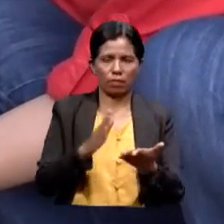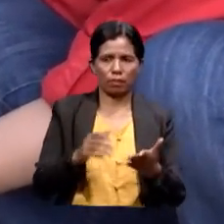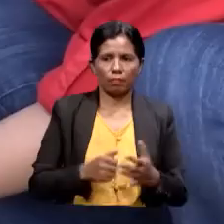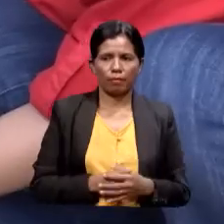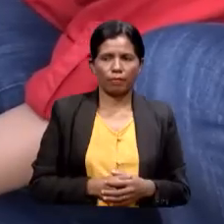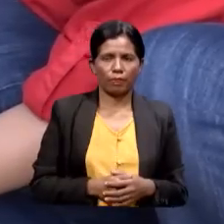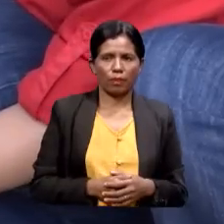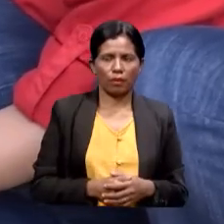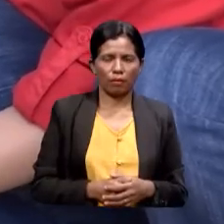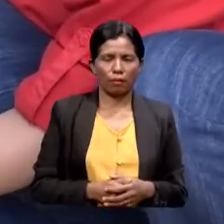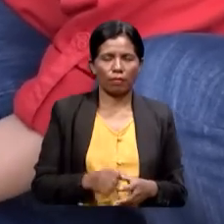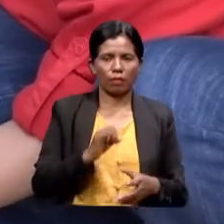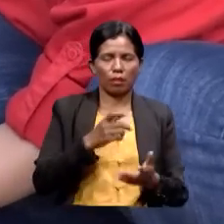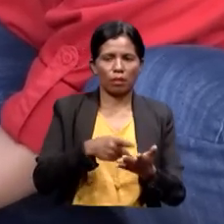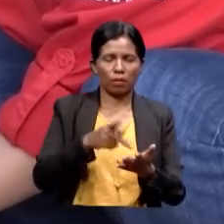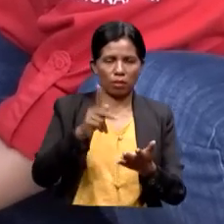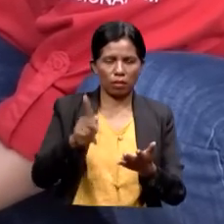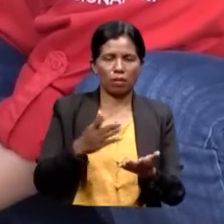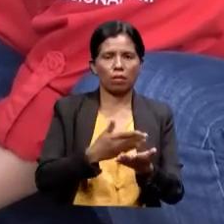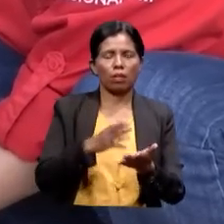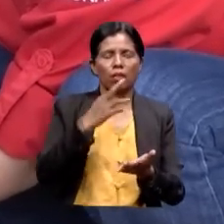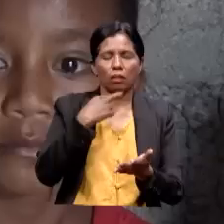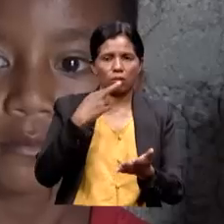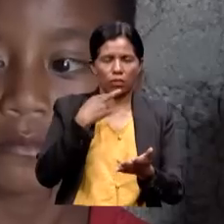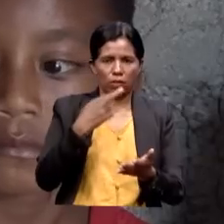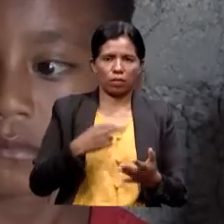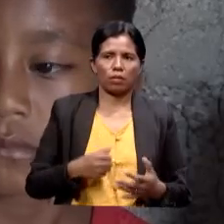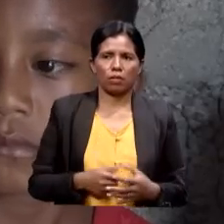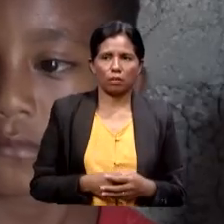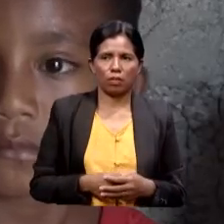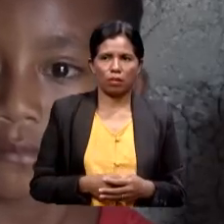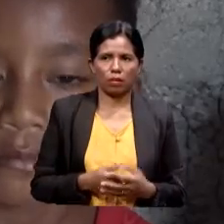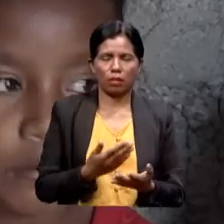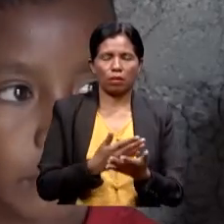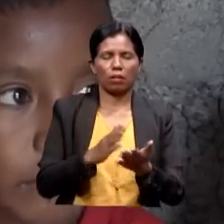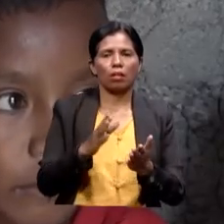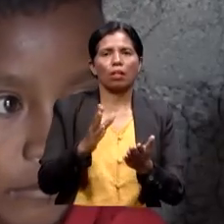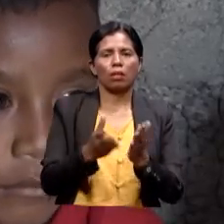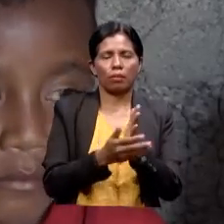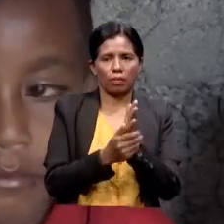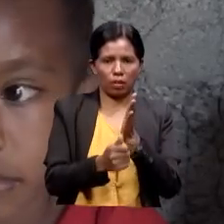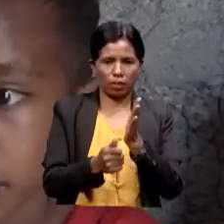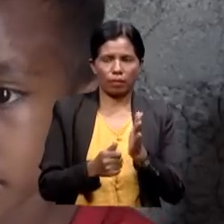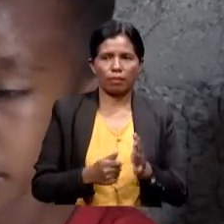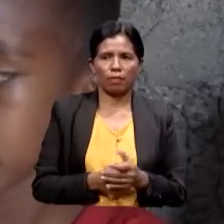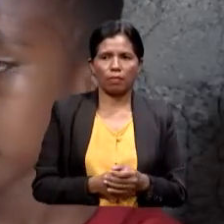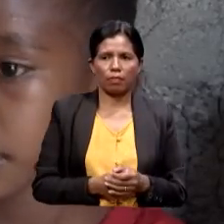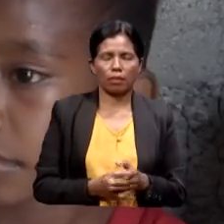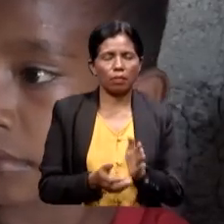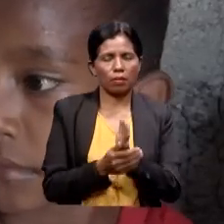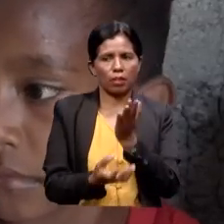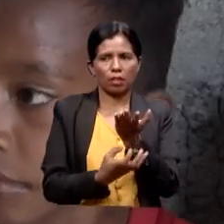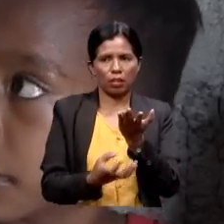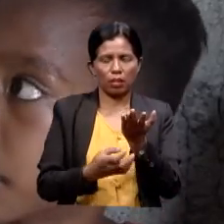Dambara se lu ti ho tu bare su ora po sacco. O tu ho la homina. Ah, han sa super mi